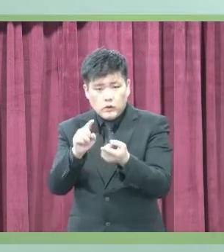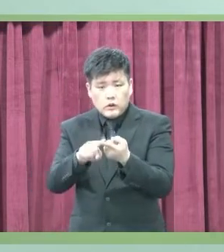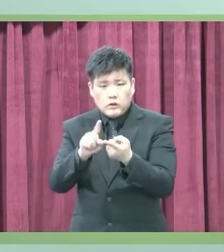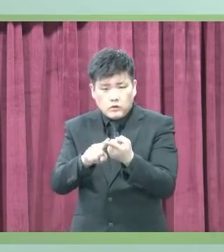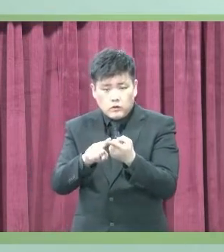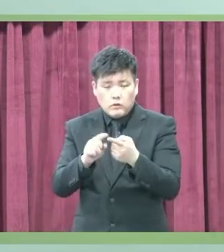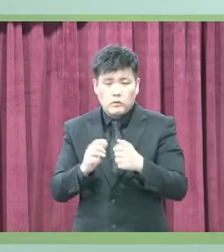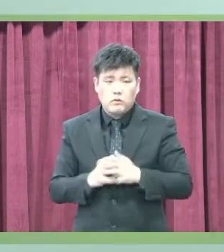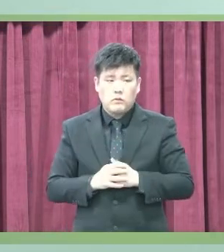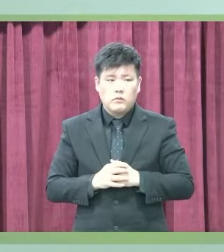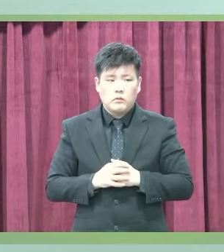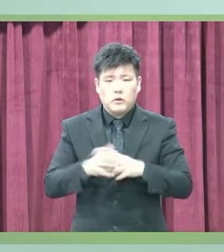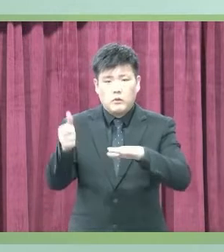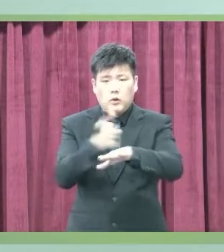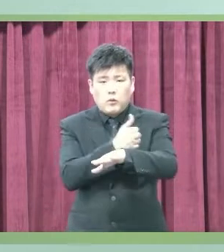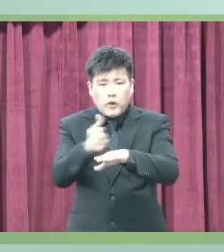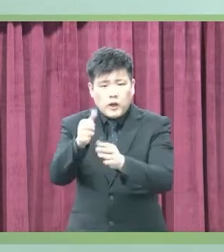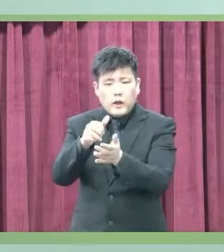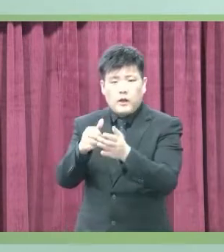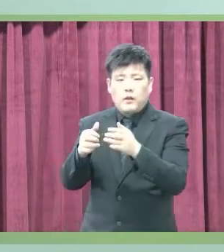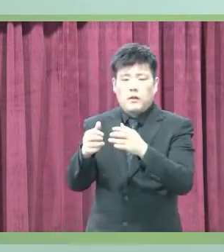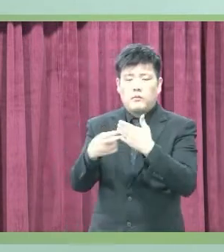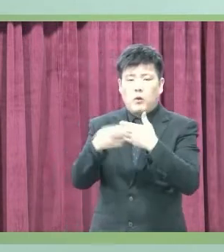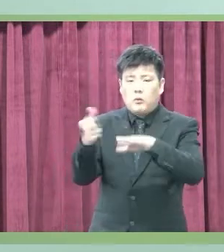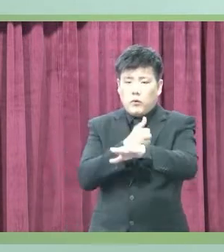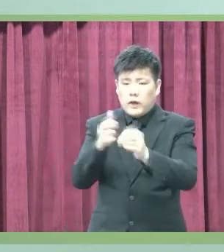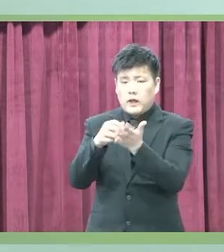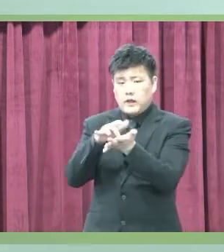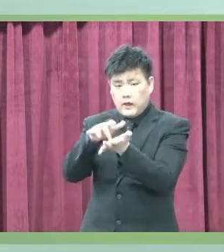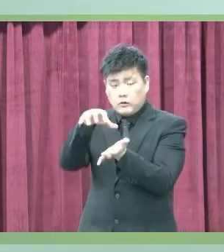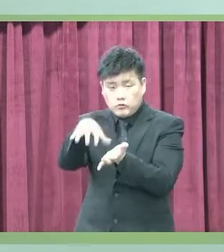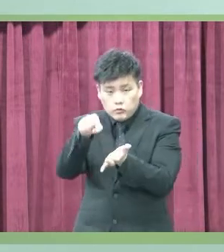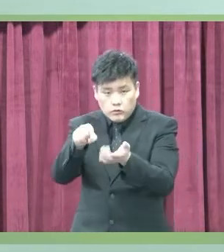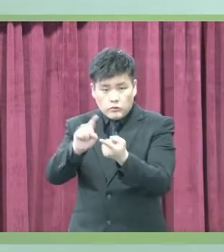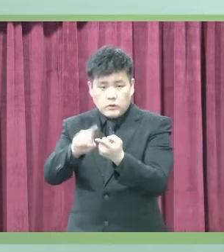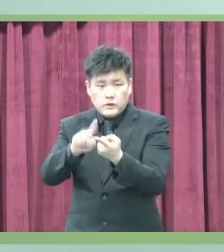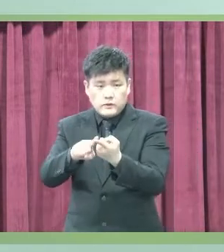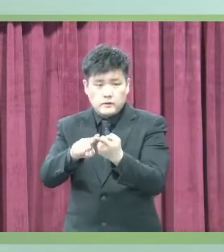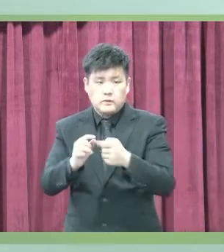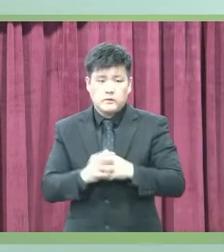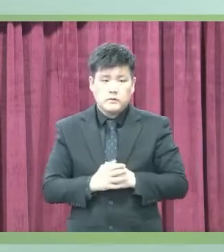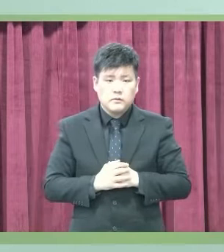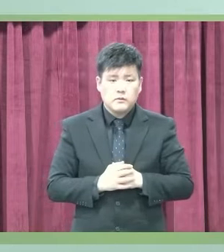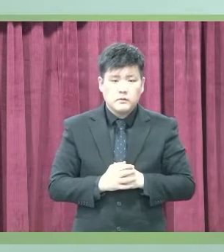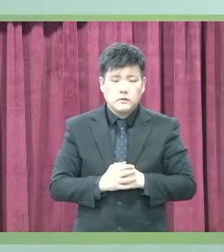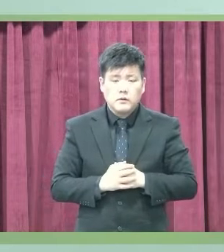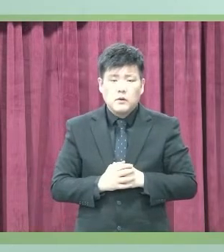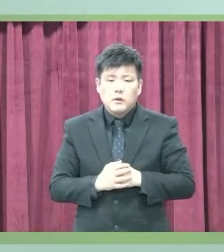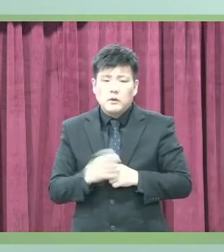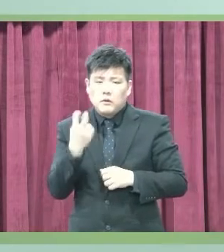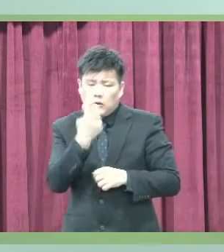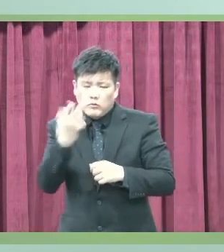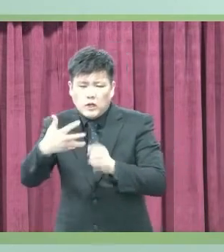높습니다. 외래 일수와 약국 방문 일수의 선별 간 차이는 검진 수검자가 미수검자보다 높게 나타납니다.